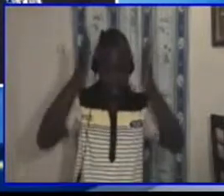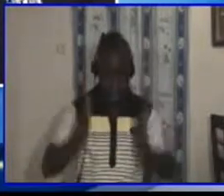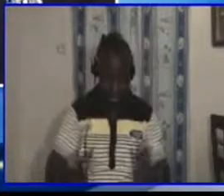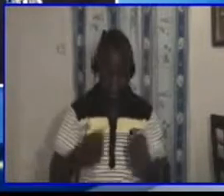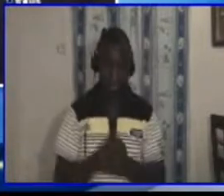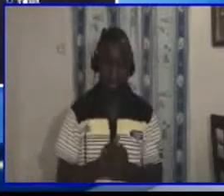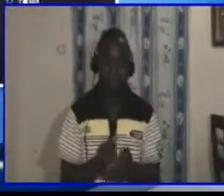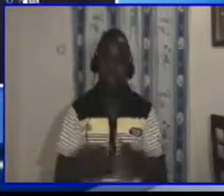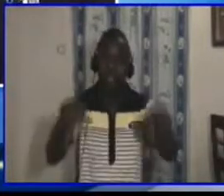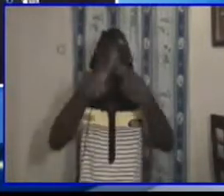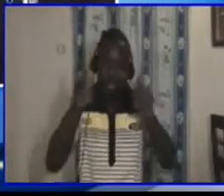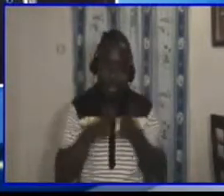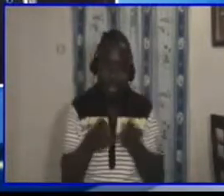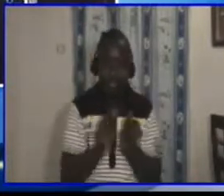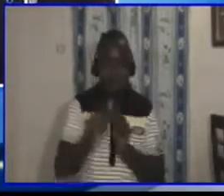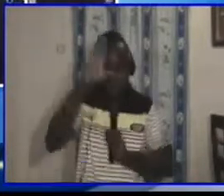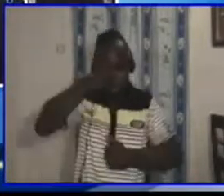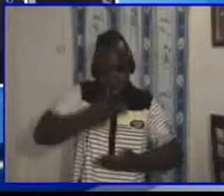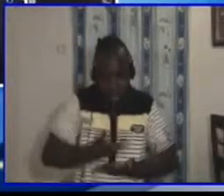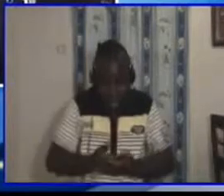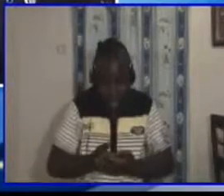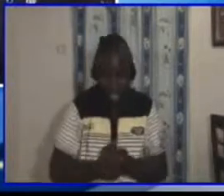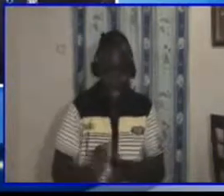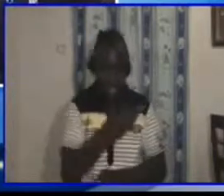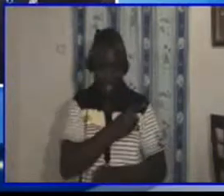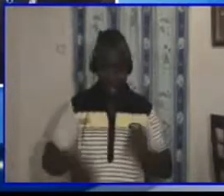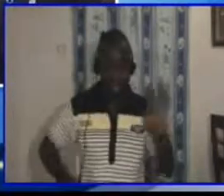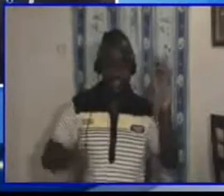come figlio dell'uomo ei e profeta